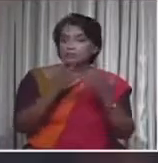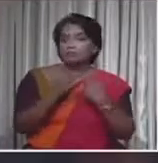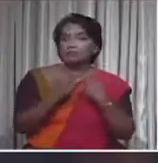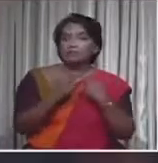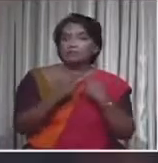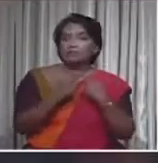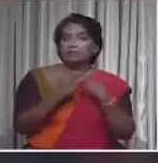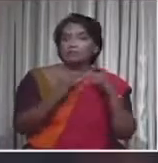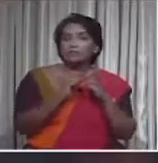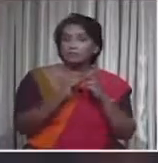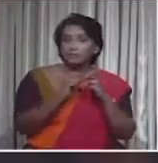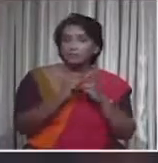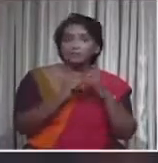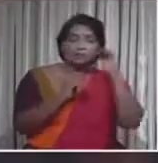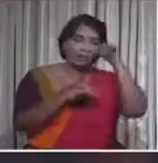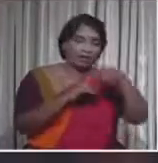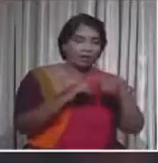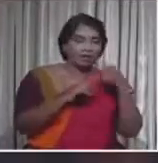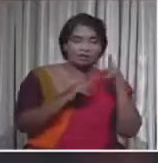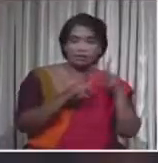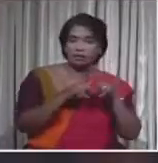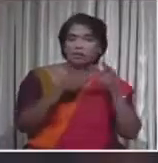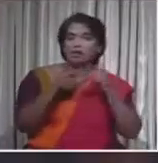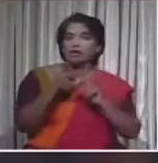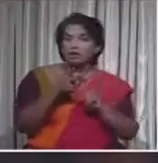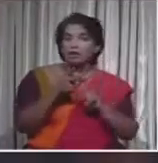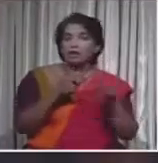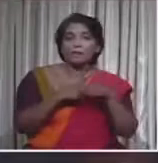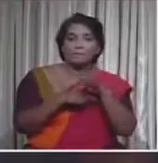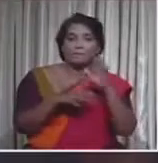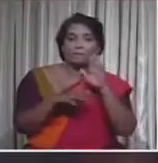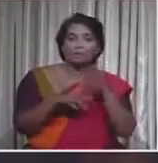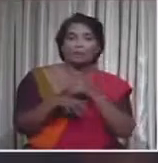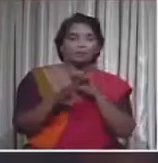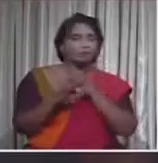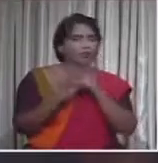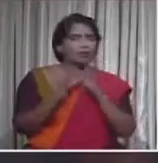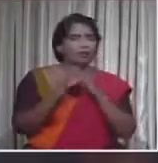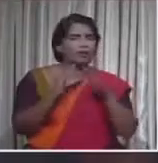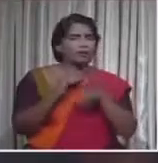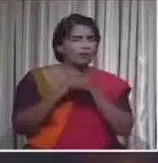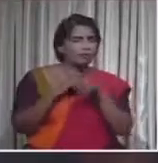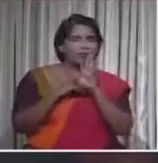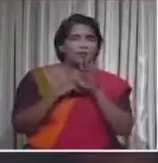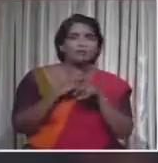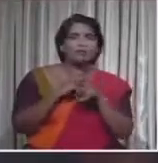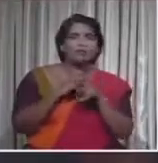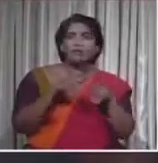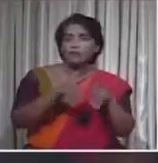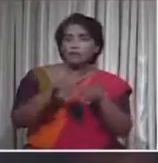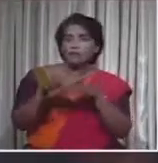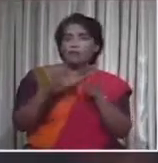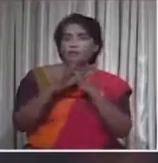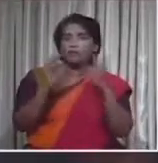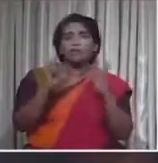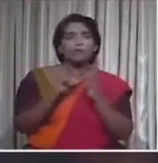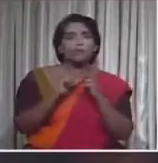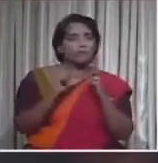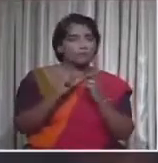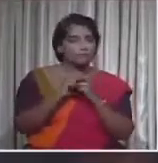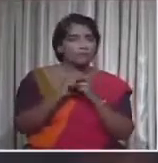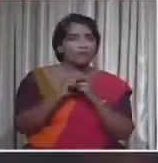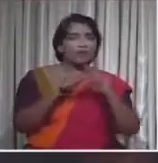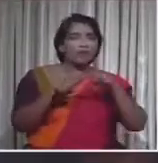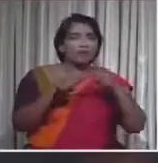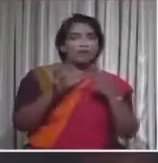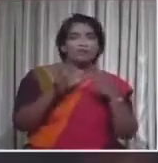වනාලි එක පැත්තකින් අපේ අනිකුත් ගම් ප්‍රදේශ ගත්තාම අද හැම ගමකම ගොවීන්ට තියෙන විශාල ප්‍රශ්නයක් තමයි වෙනත්